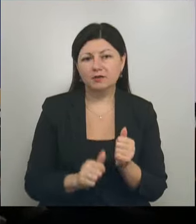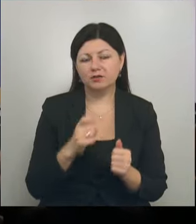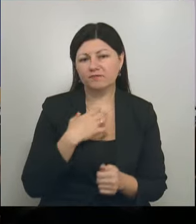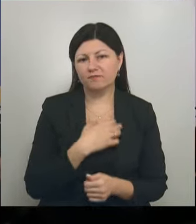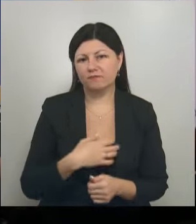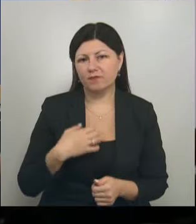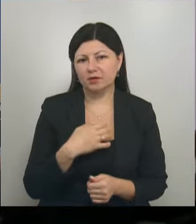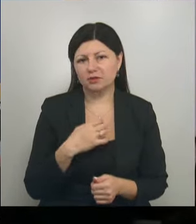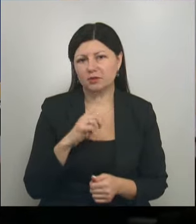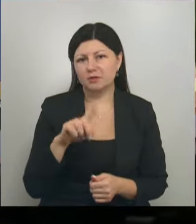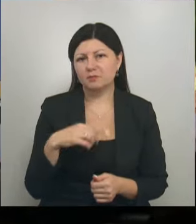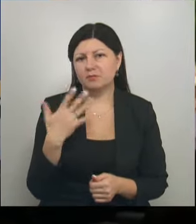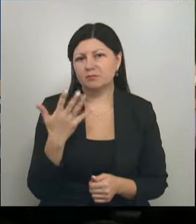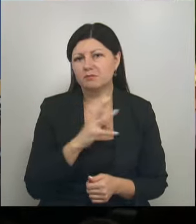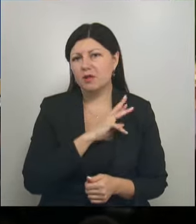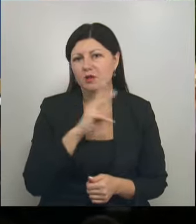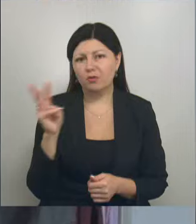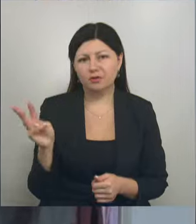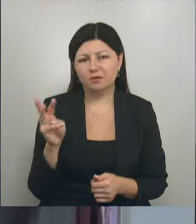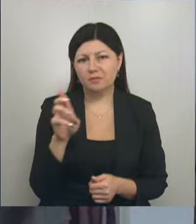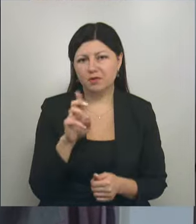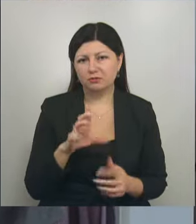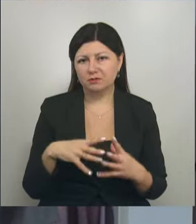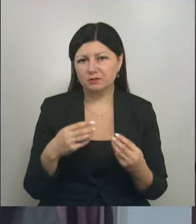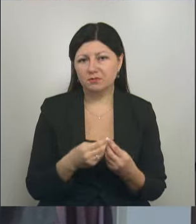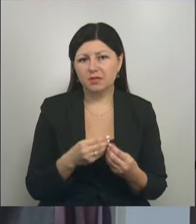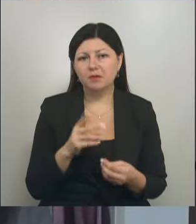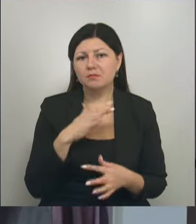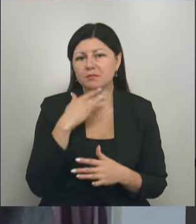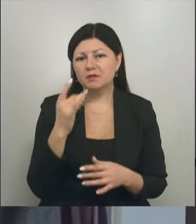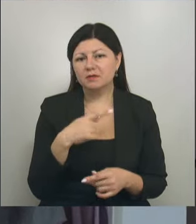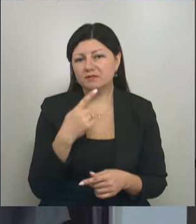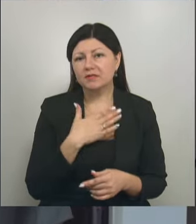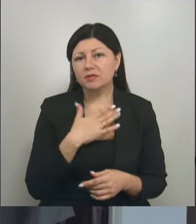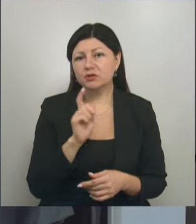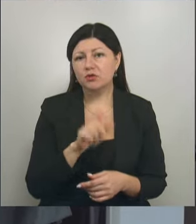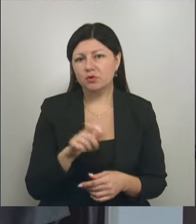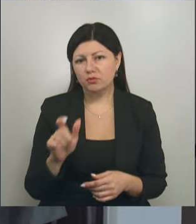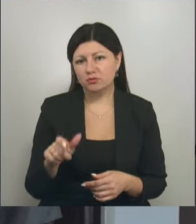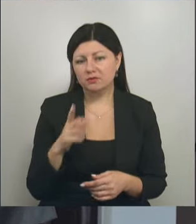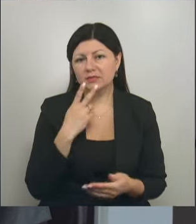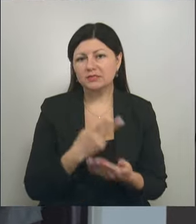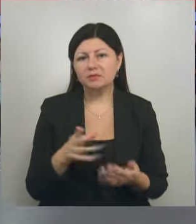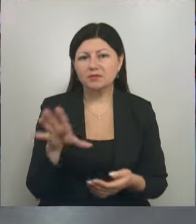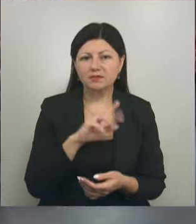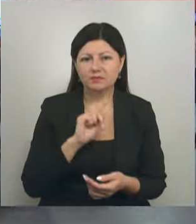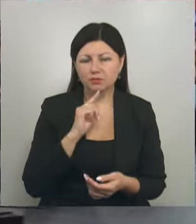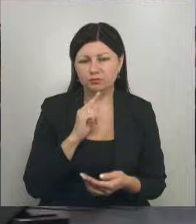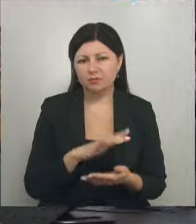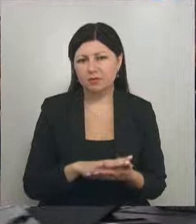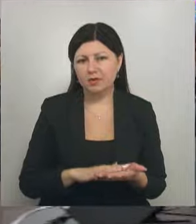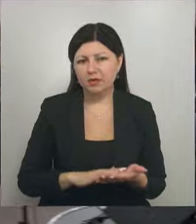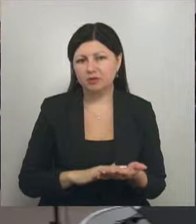полуторамиллионной белгородской семьи. Ведь, как не раз подчеркивал руководитель области, именно наши люди, несмотря на все трудности,